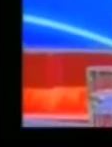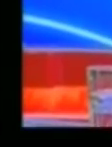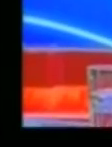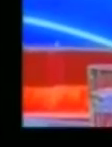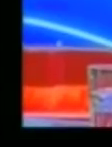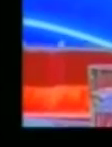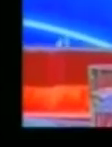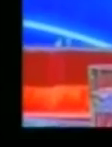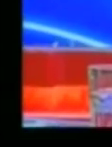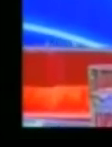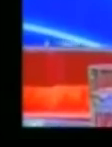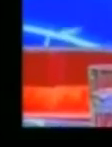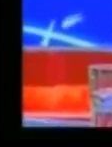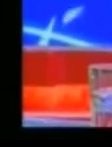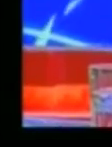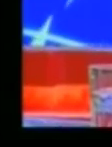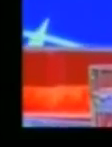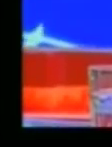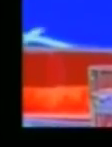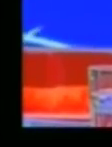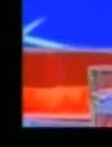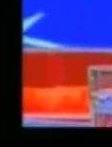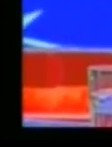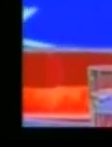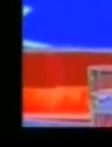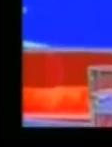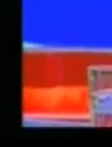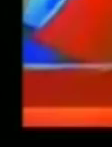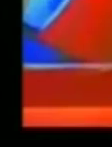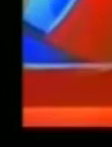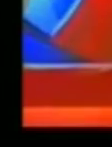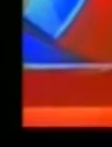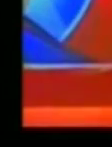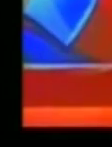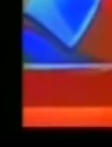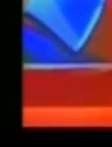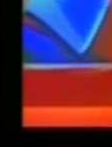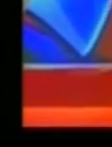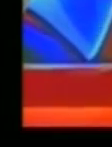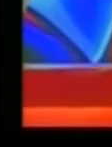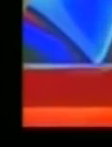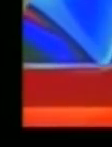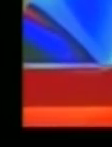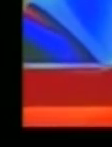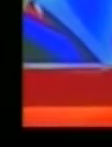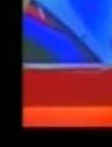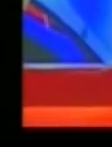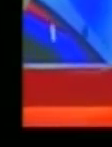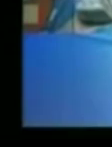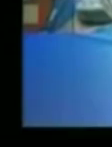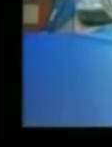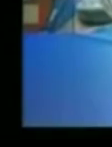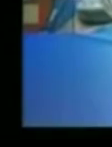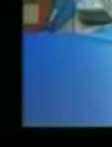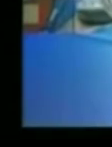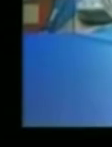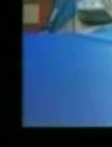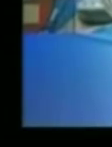מוקד 100, שקשה לאחרונה גם בפרשת המחבל מדיזנגוף. שיפרנו את המצב שם, שים לב. אוקיי.